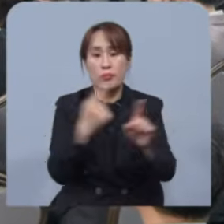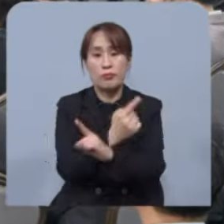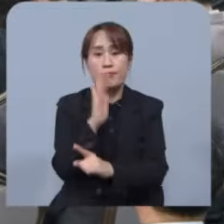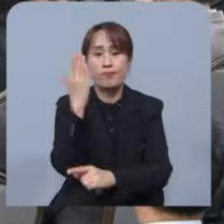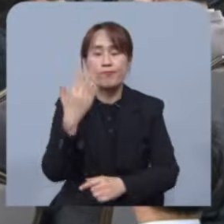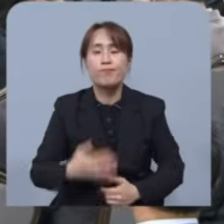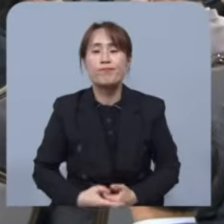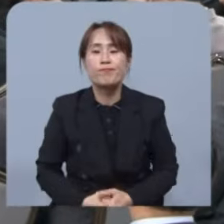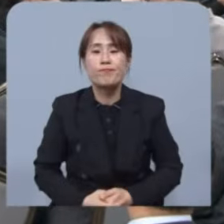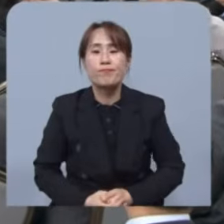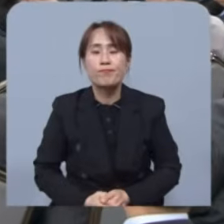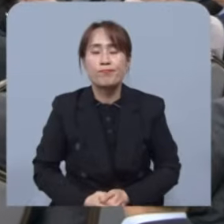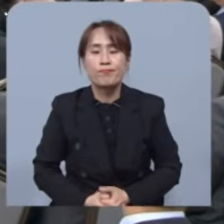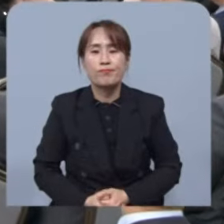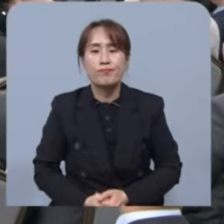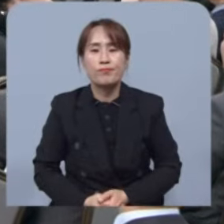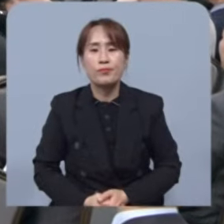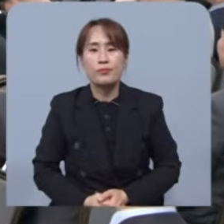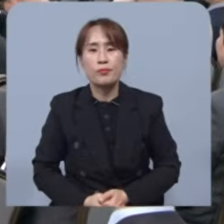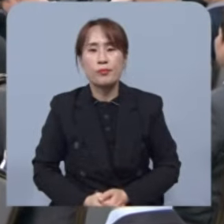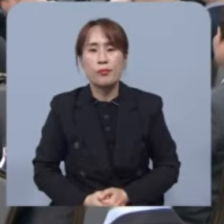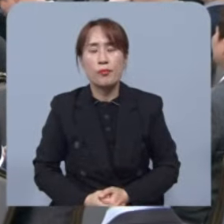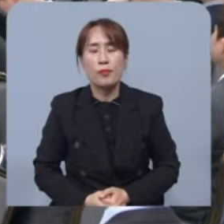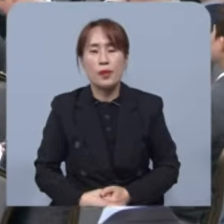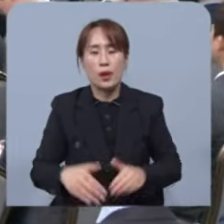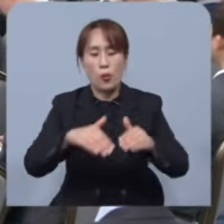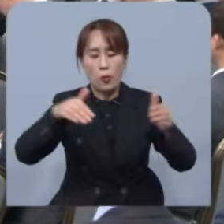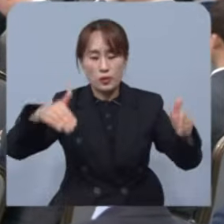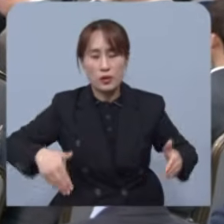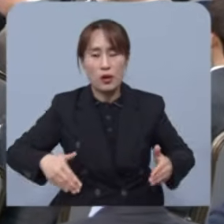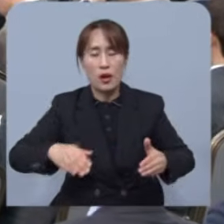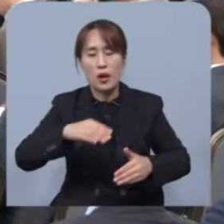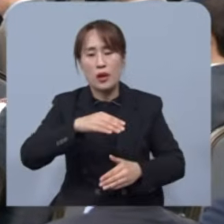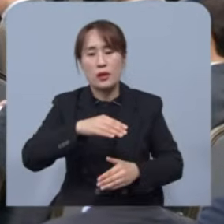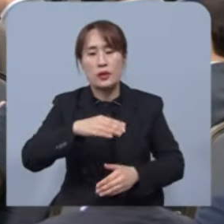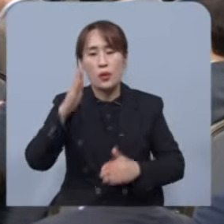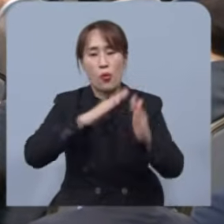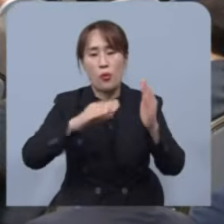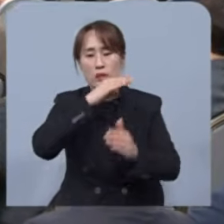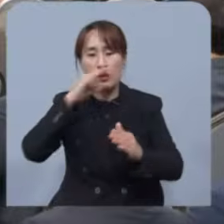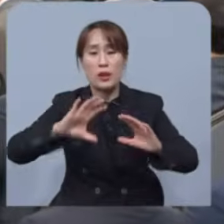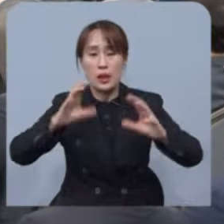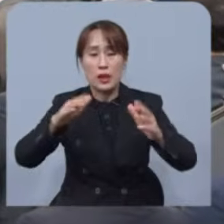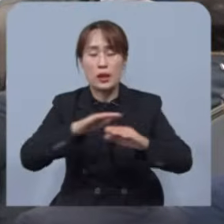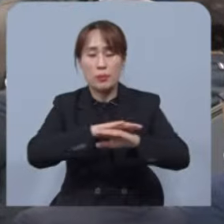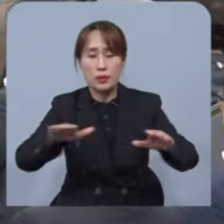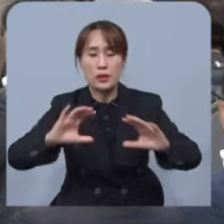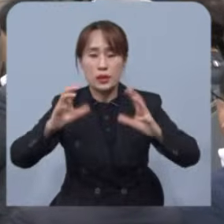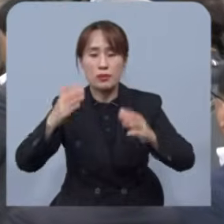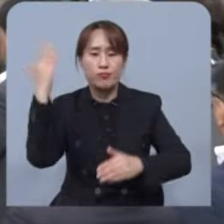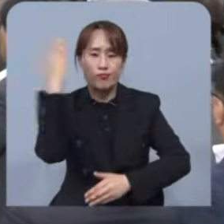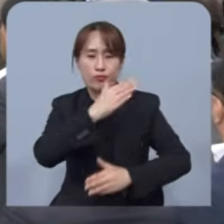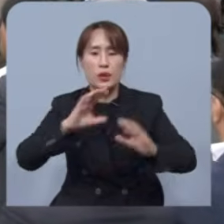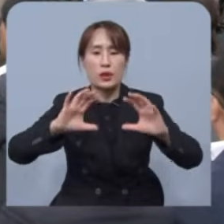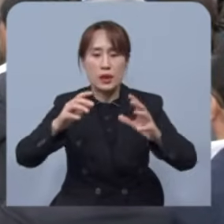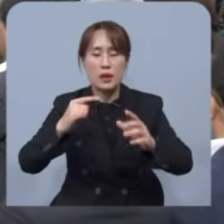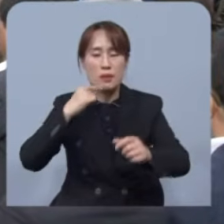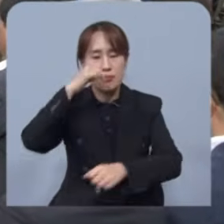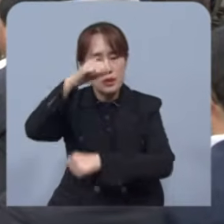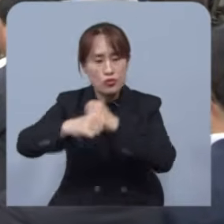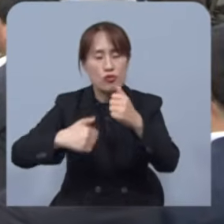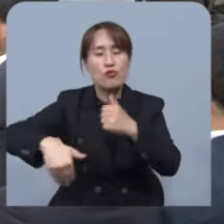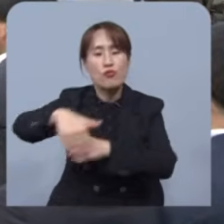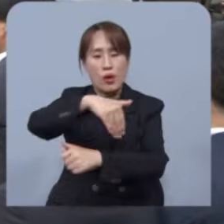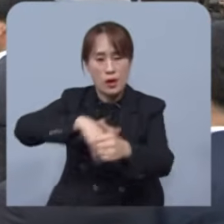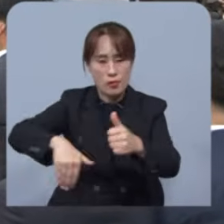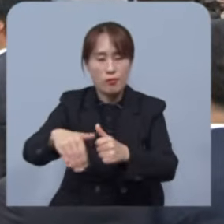됐습니다. 그래서 공정한 나라, 평등한 나라, 투명한 나라, 민주적인 환경이